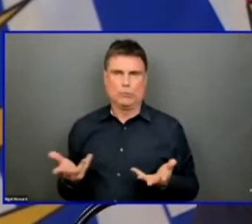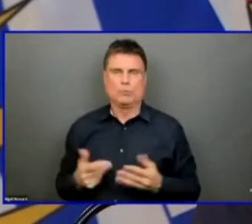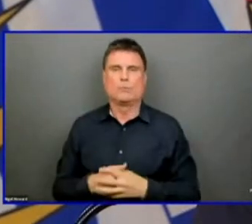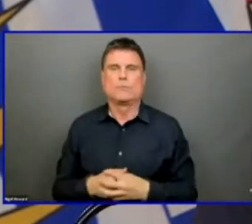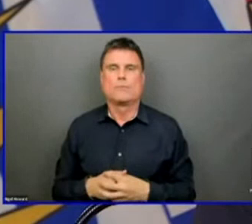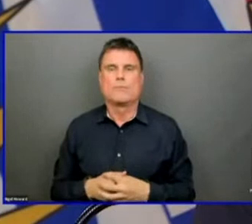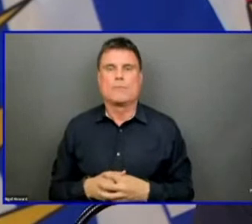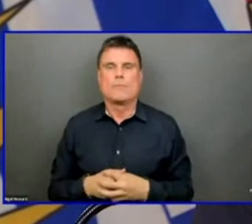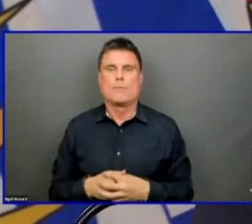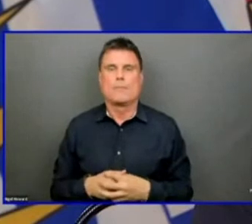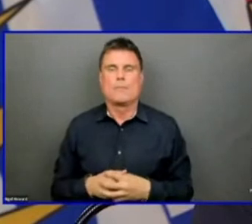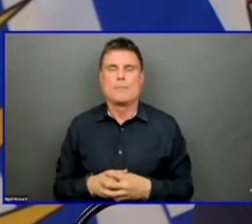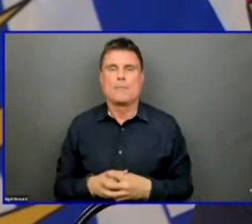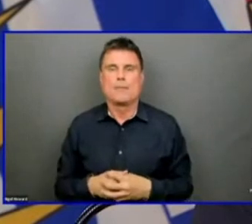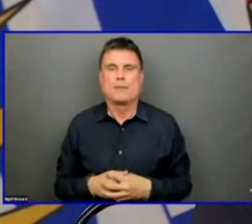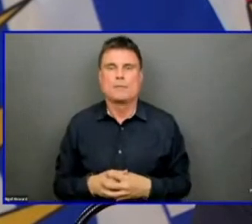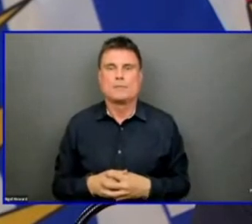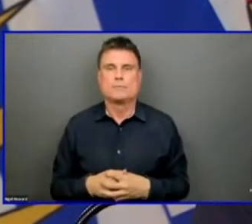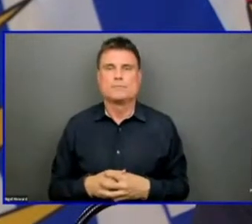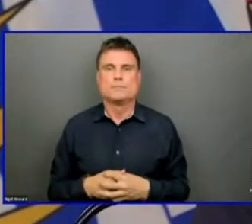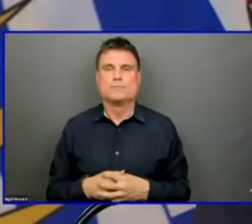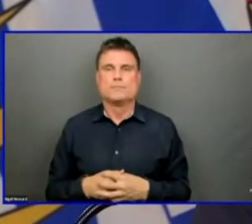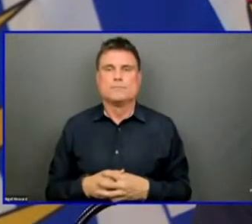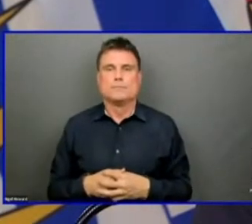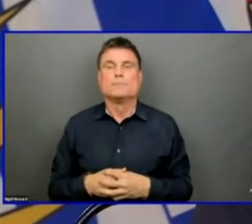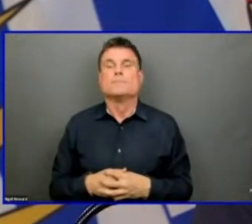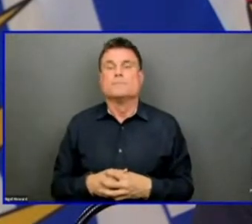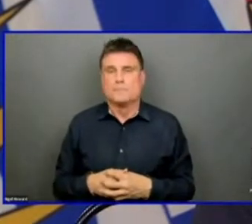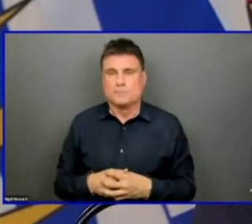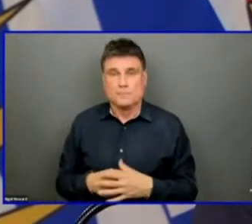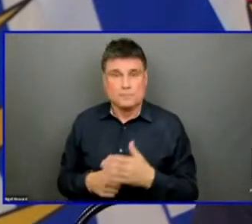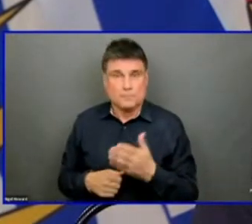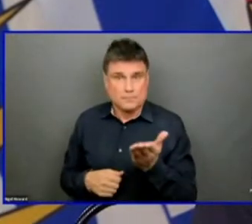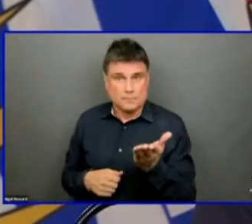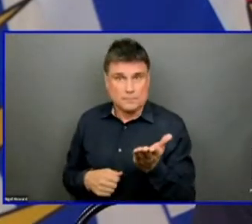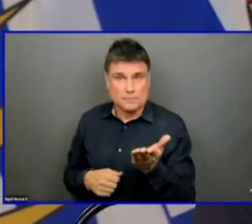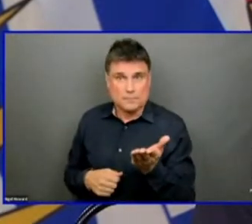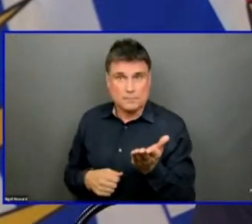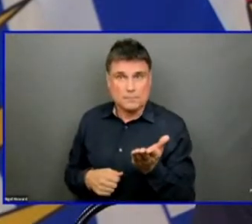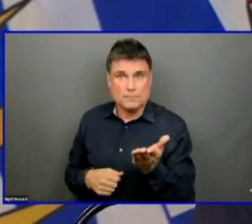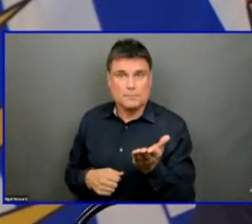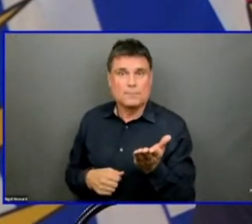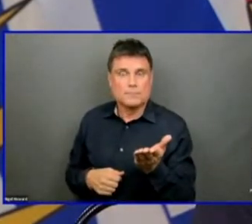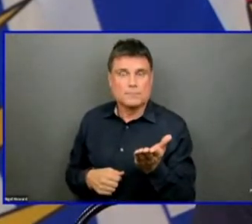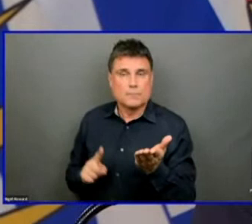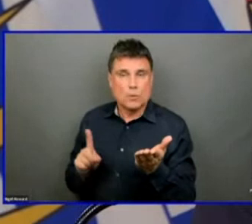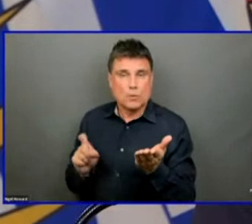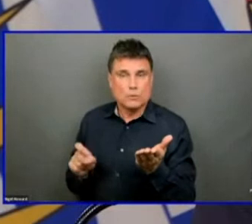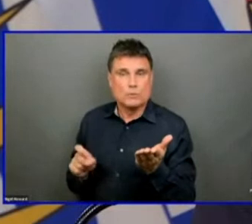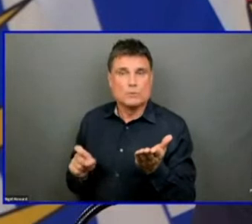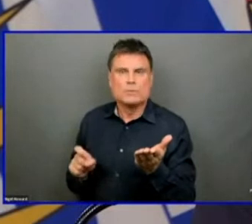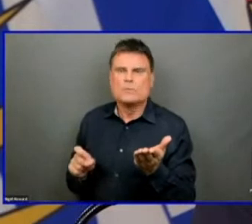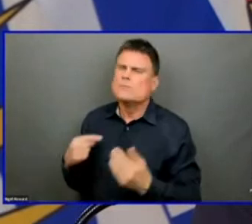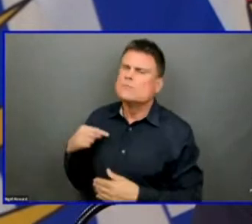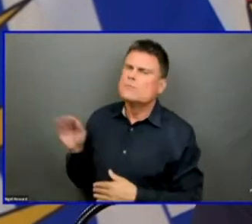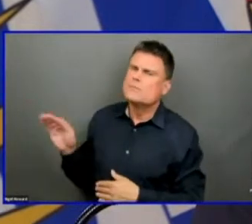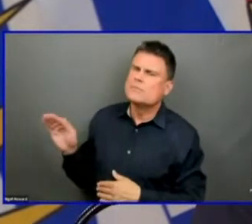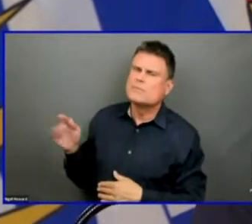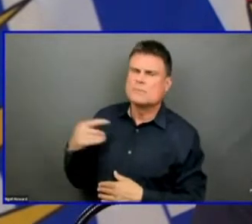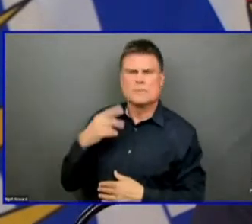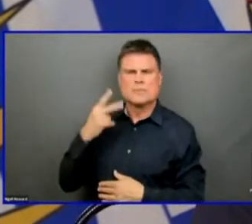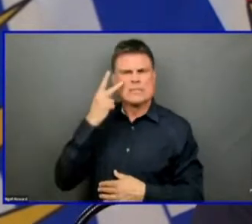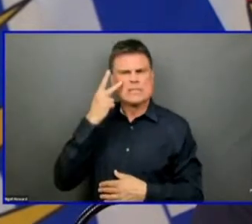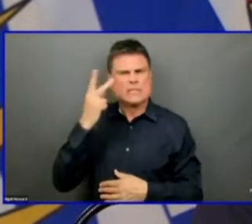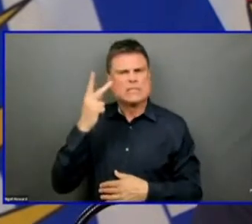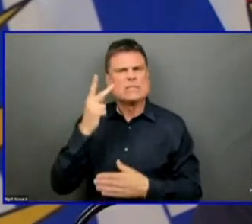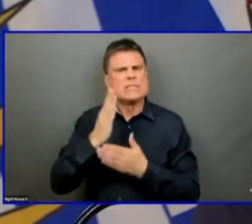主要是这个吃饭引起的 Sorry, my apologies. Dr. Henry, we've seen some modeling from experts released yesterday that we're